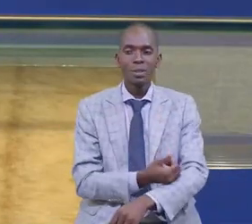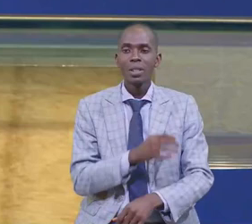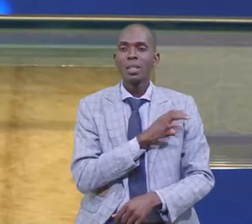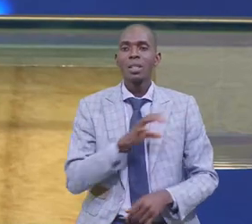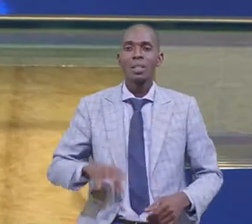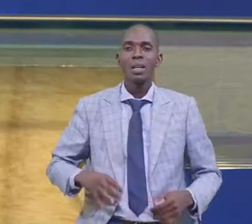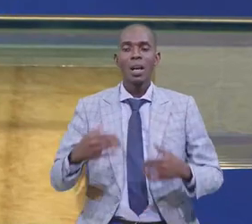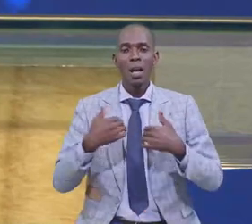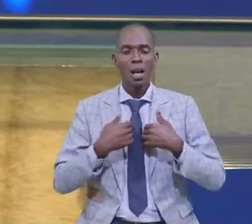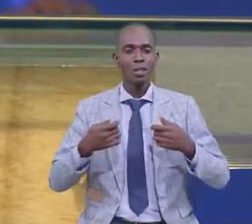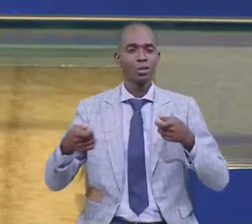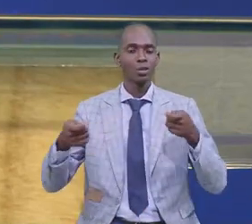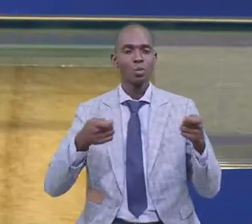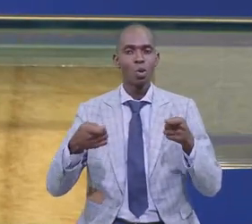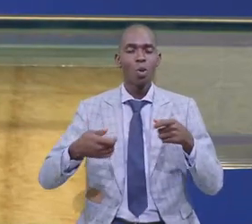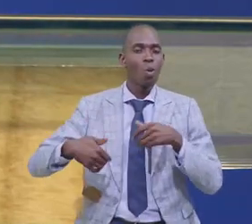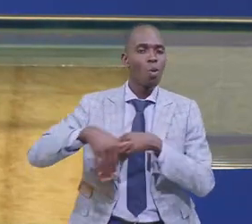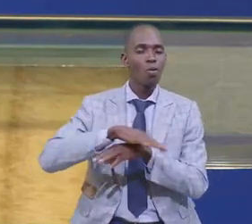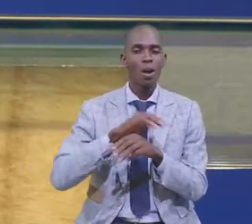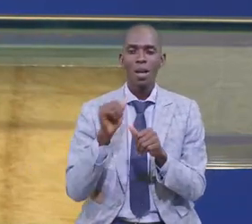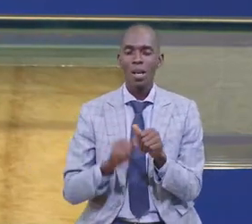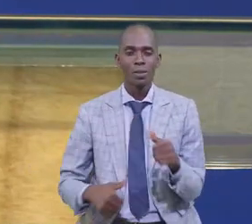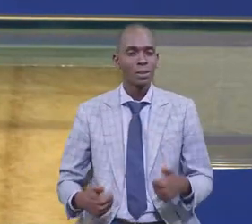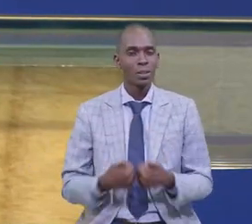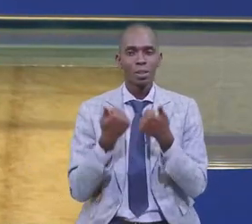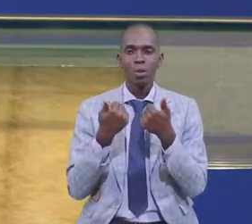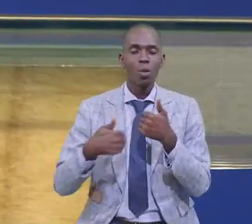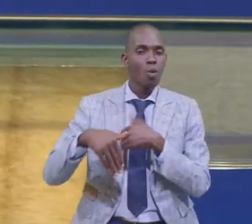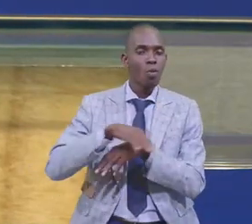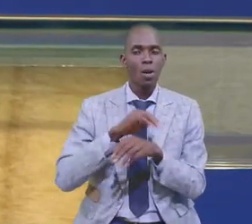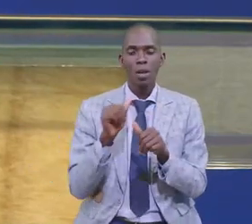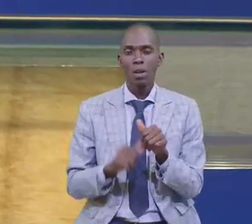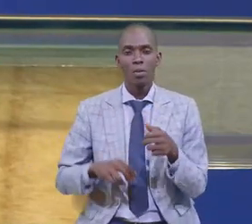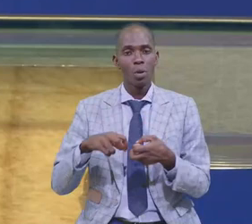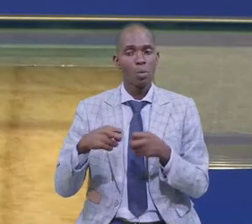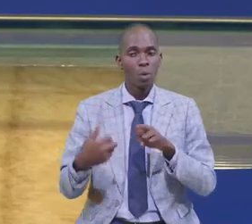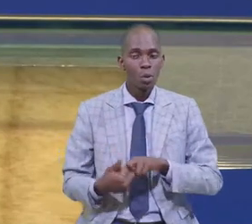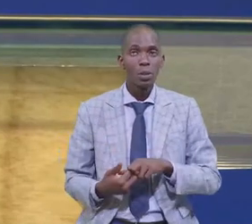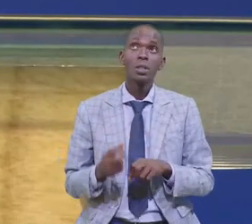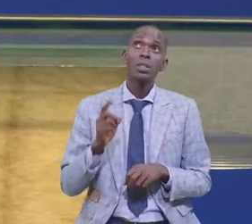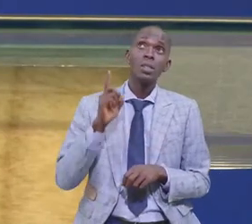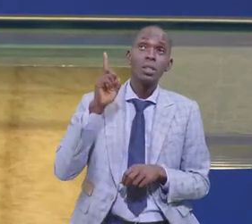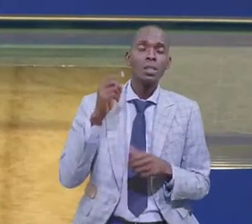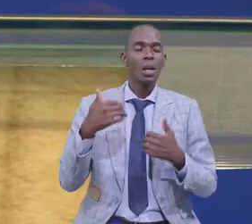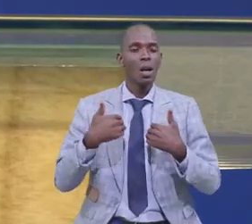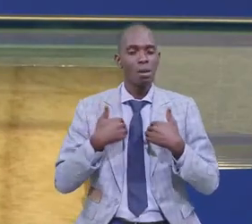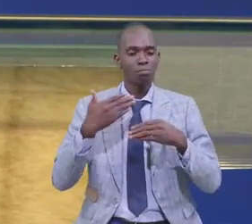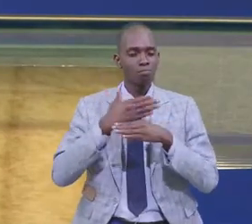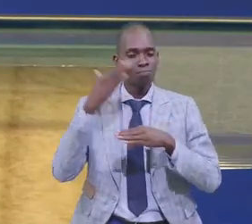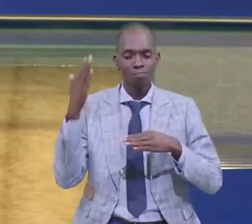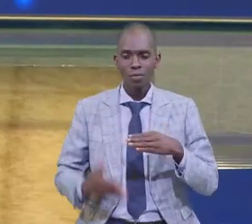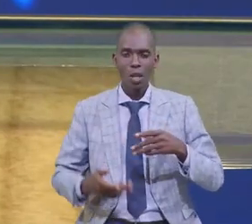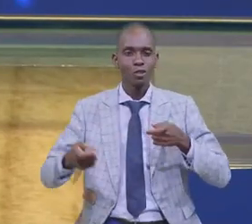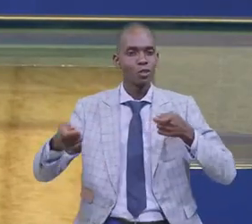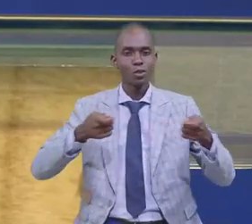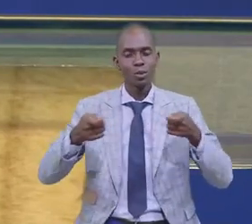de Christ. Christ a la puissance, il a l'autorité. Il a la domination sur tout défi, sur tout problème. Christ